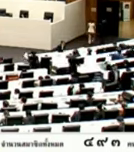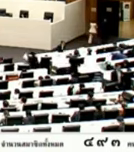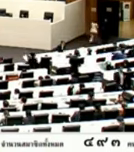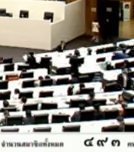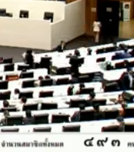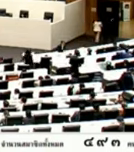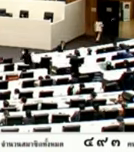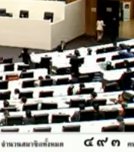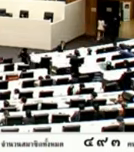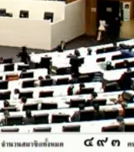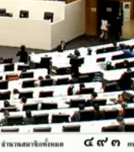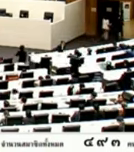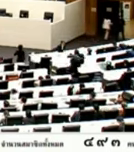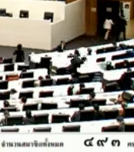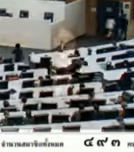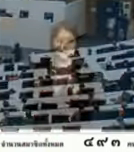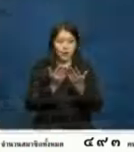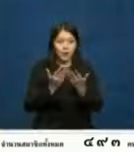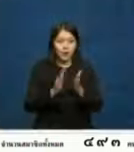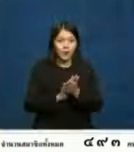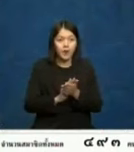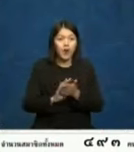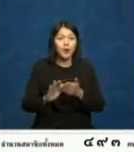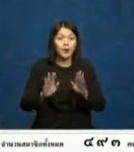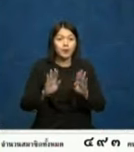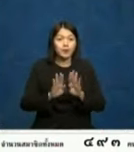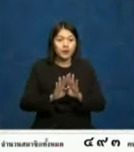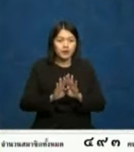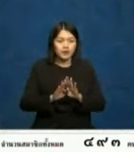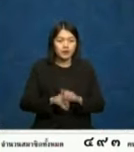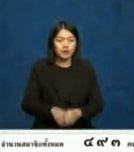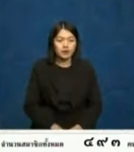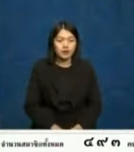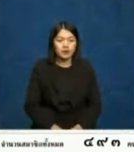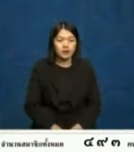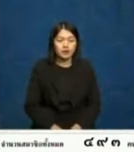ลงคะแนนเรียบร้อยแล้วนะครับขอปิดการลงคะแนน